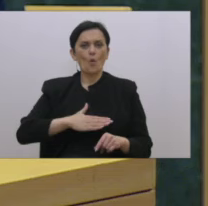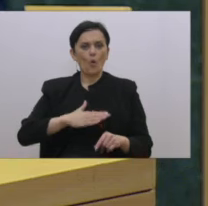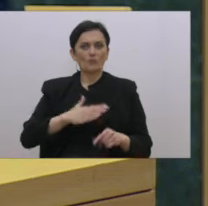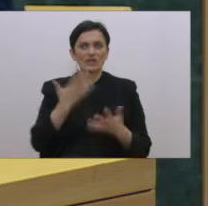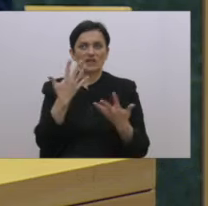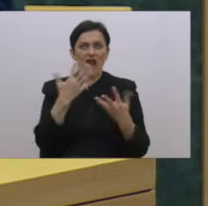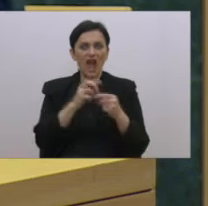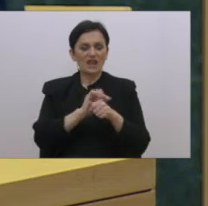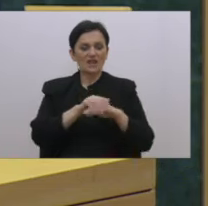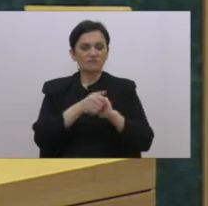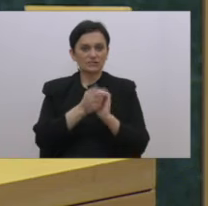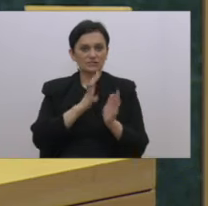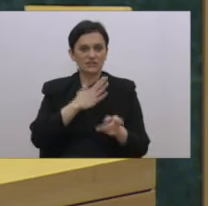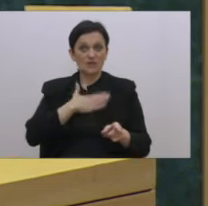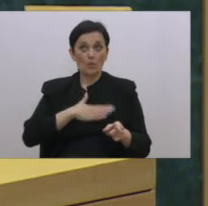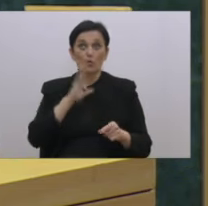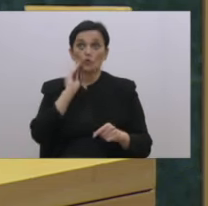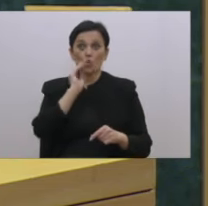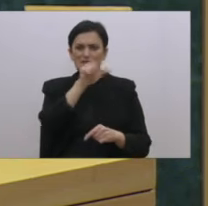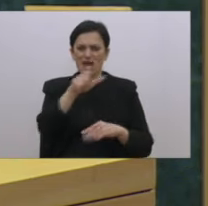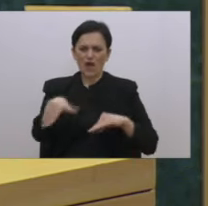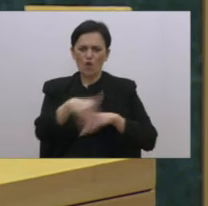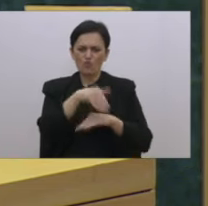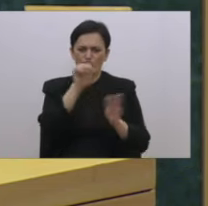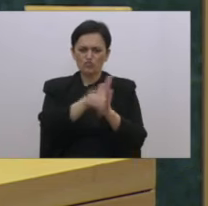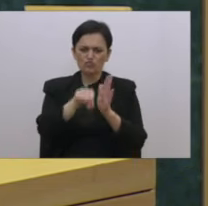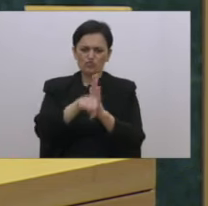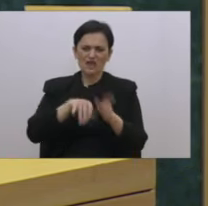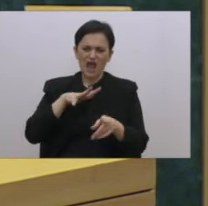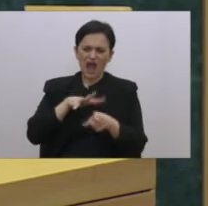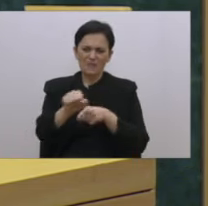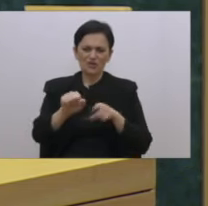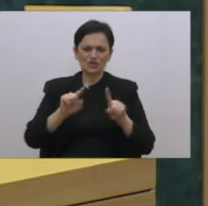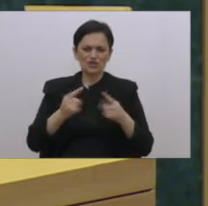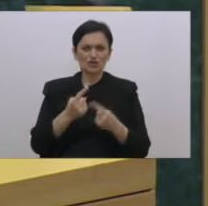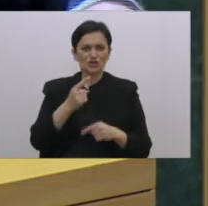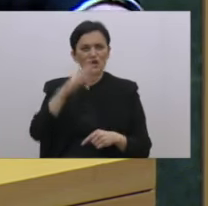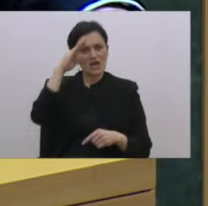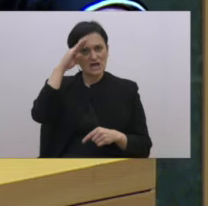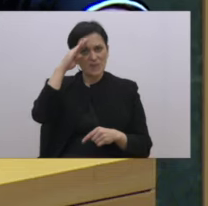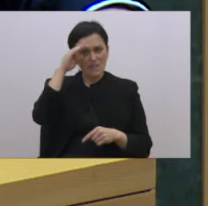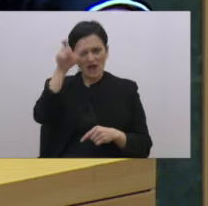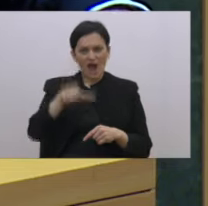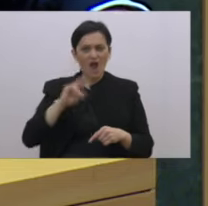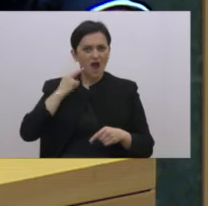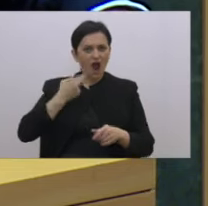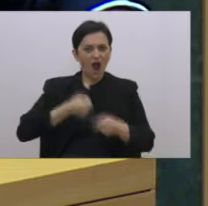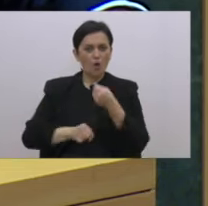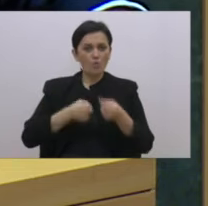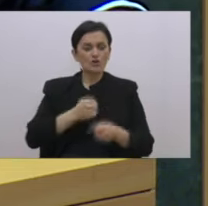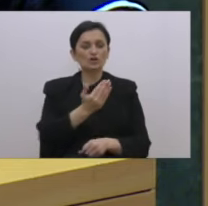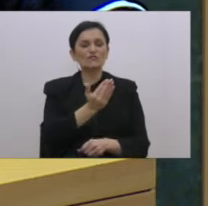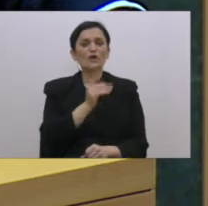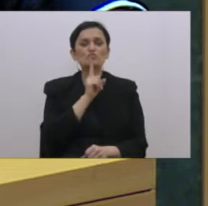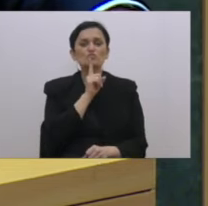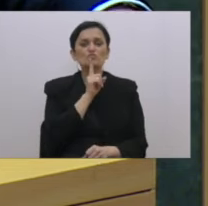ხელებს იფშვნეთით, იმიტომ რომ როცა ხალხს ქუჩაში ხოცავდნენ, არბევდნენ, იჭერდნენ მამაკაცებს, აუპატიურებდნენ, თქვენ მდუმარე მოწმე